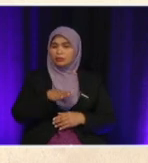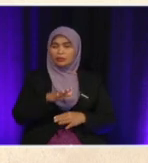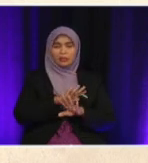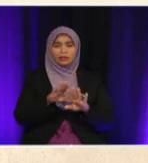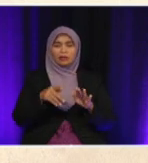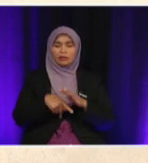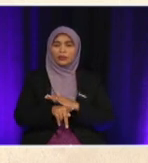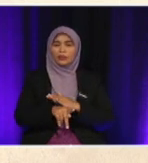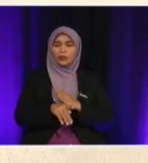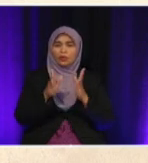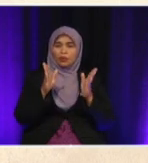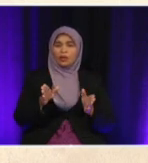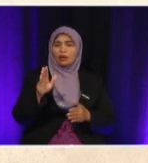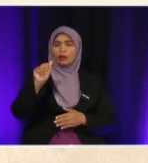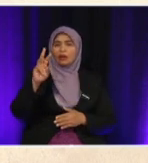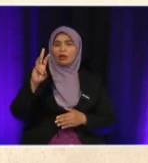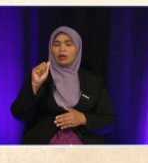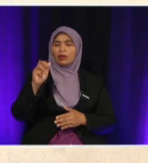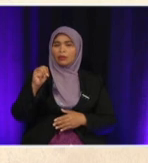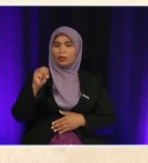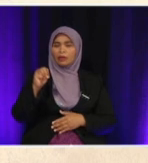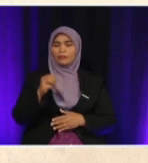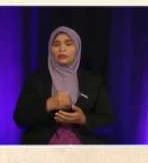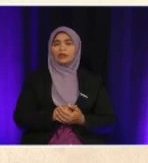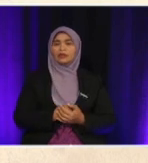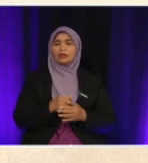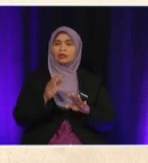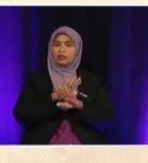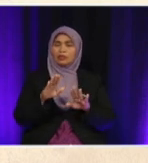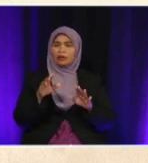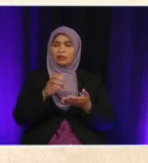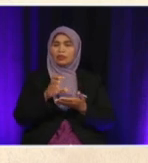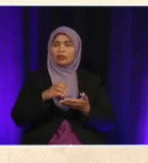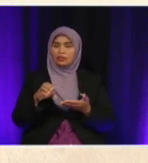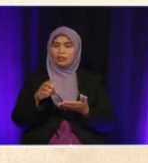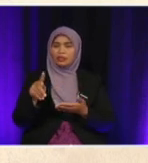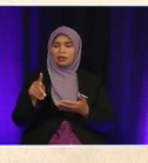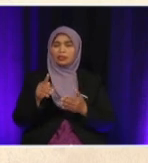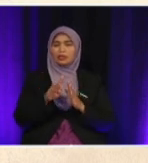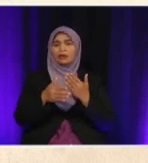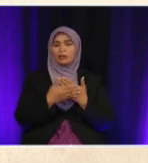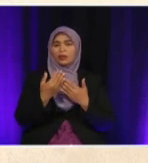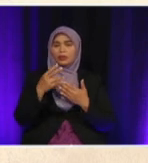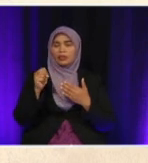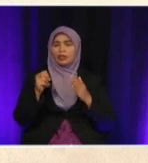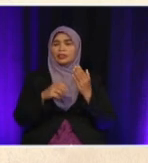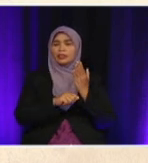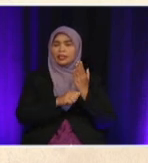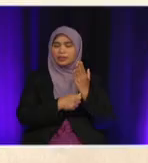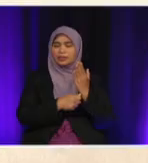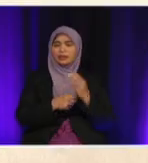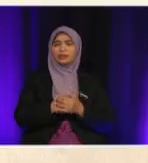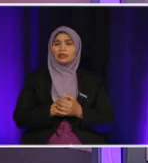tidak merusakkan kemudahan-kemudahan asas seperti Perigi tanam-tanaman aku yang kita lihat